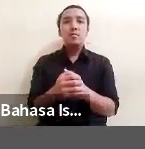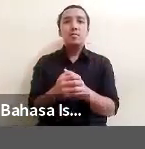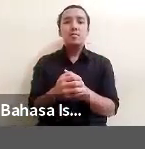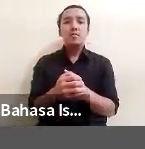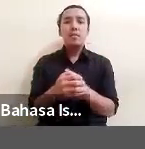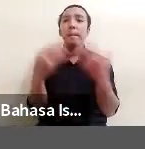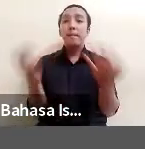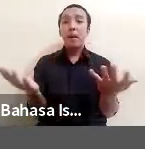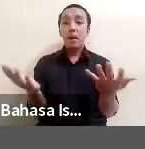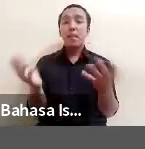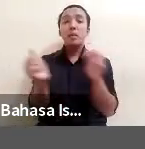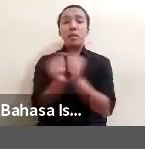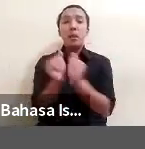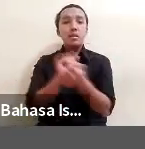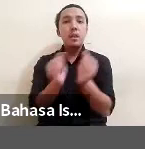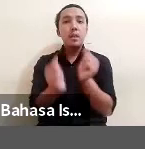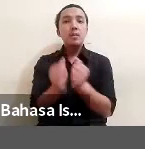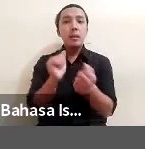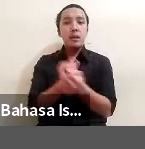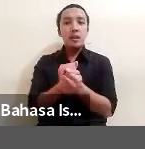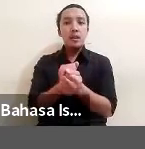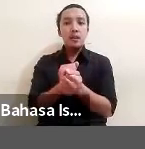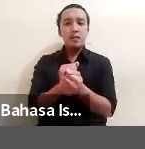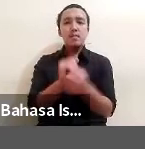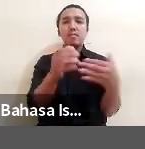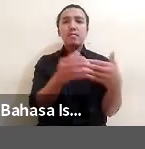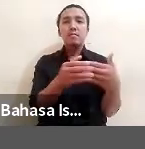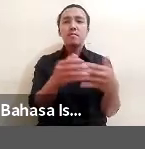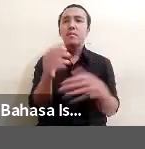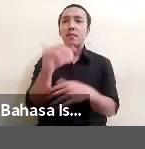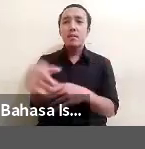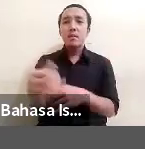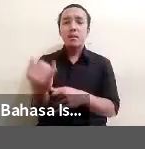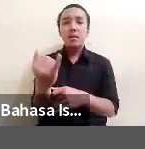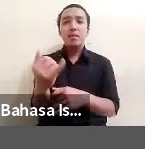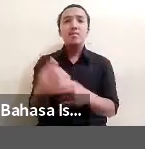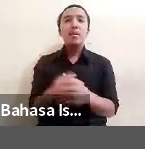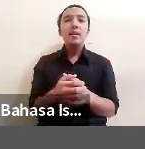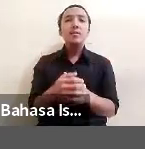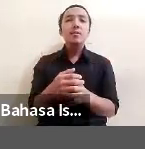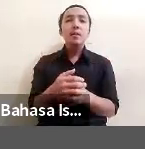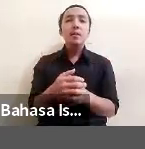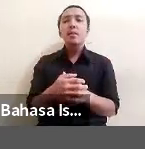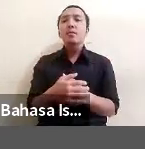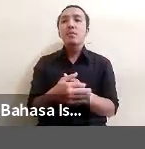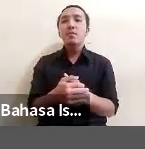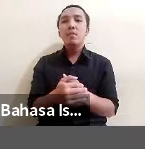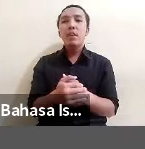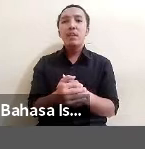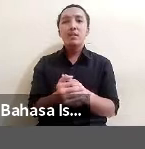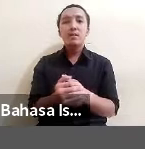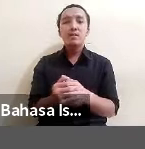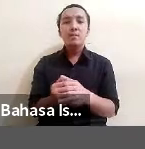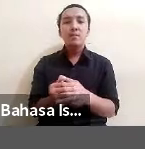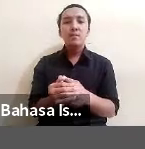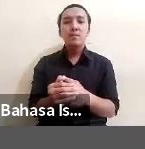sih masalah-masalah yang selama ini menjadi kendala di pemerintah daerah atau pemerintah desa seperti